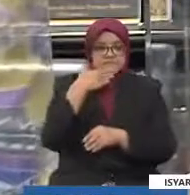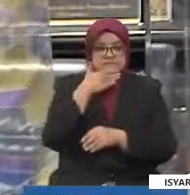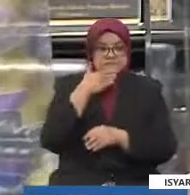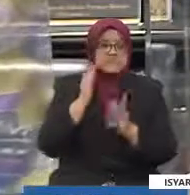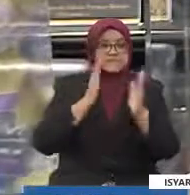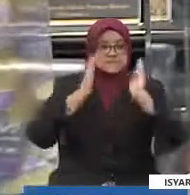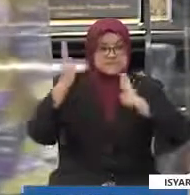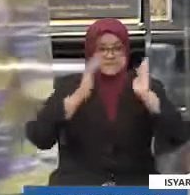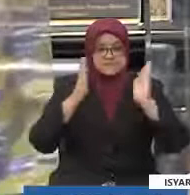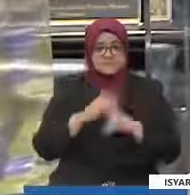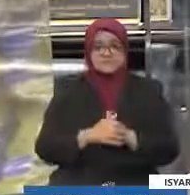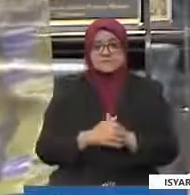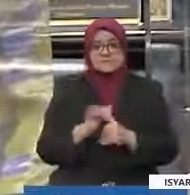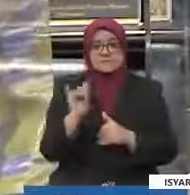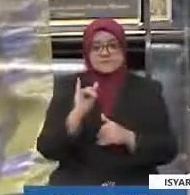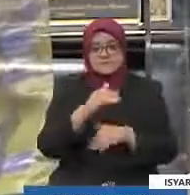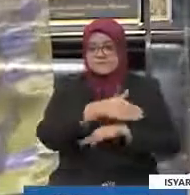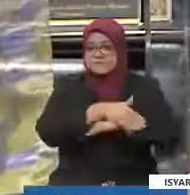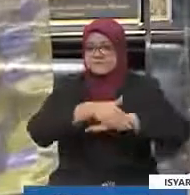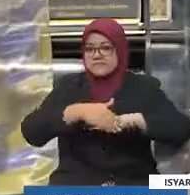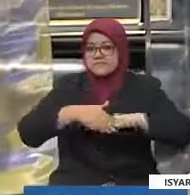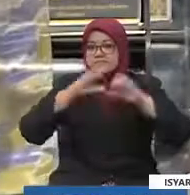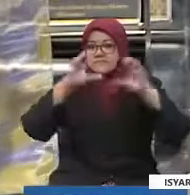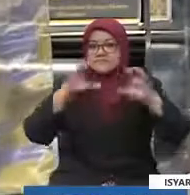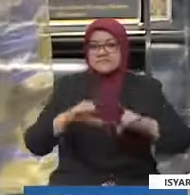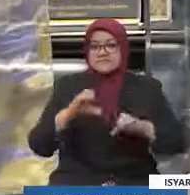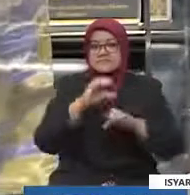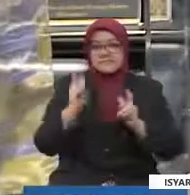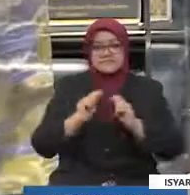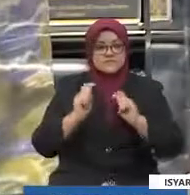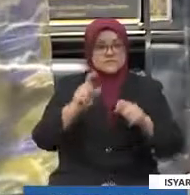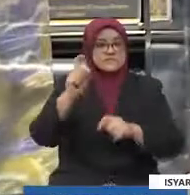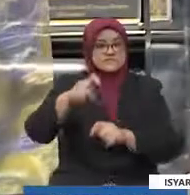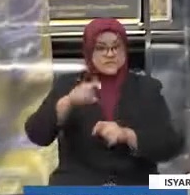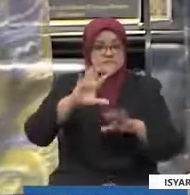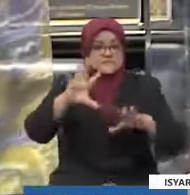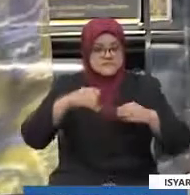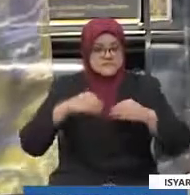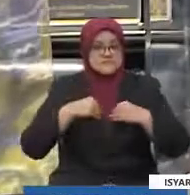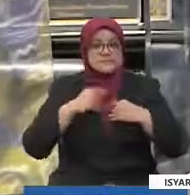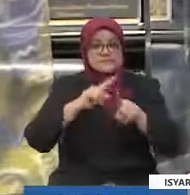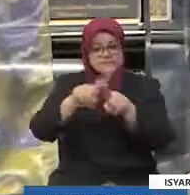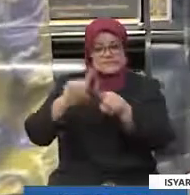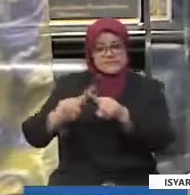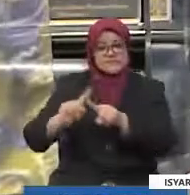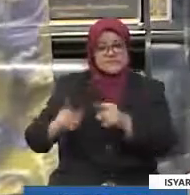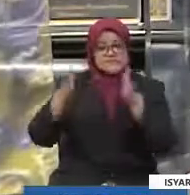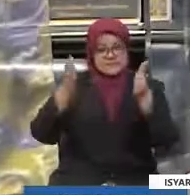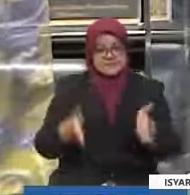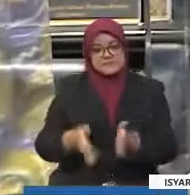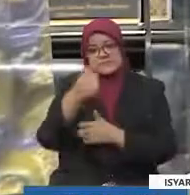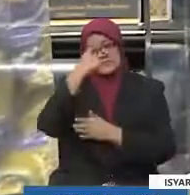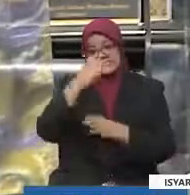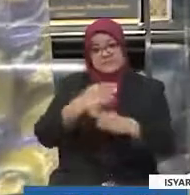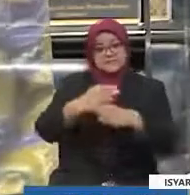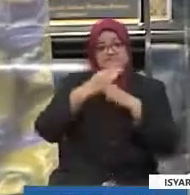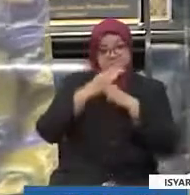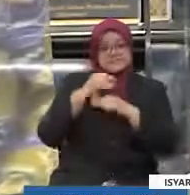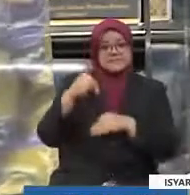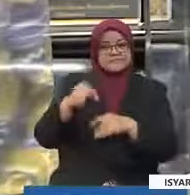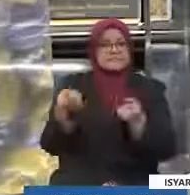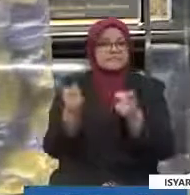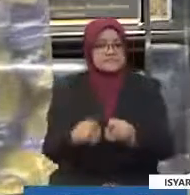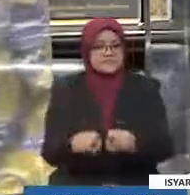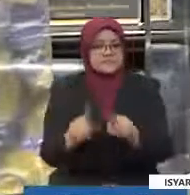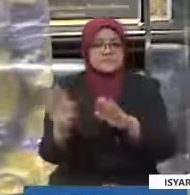umur di Malaysia. Ianya turut menggaris strategi dan tindakan-tindakan yang perlu diambil oleh pelbagai pihak bagi menangani perkara